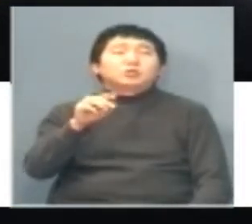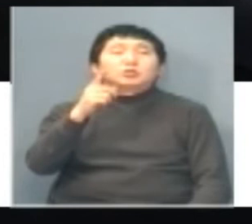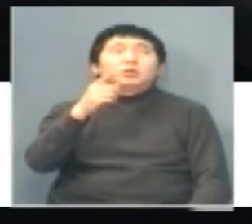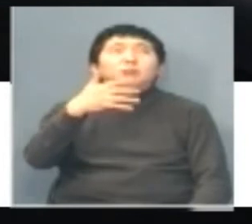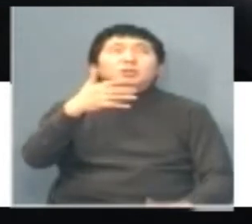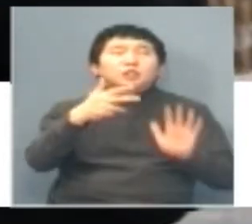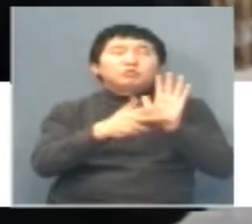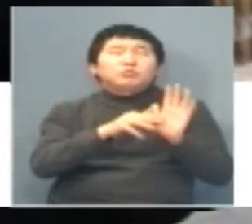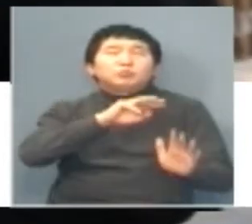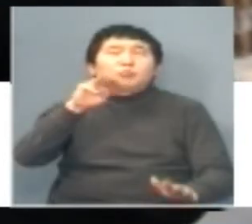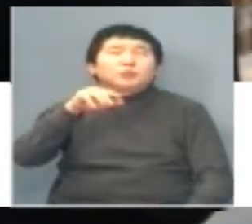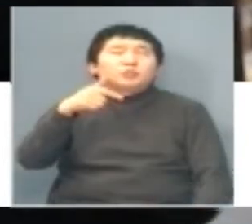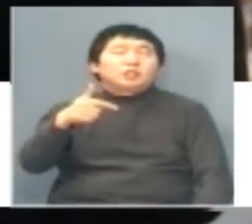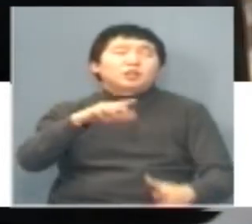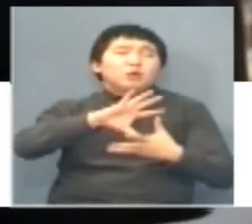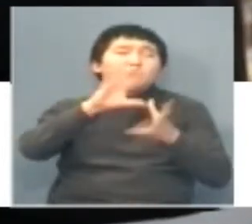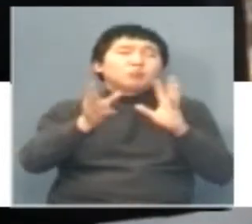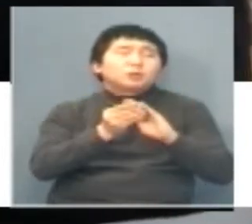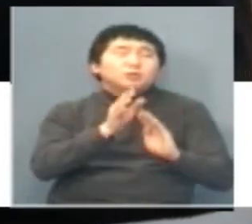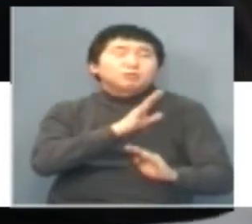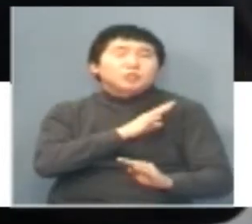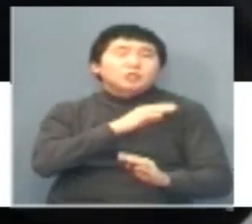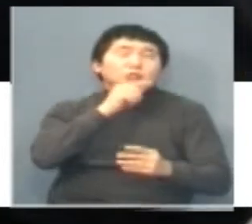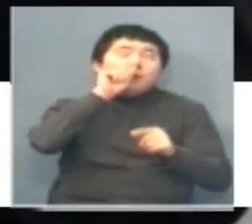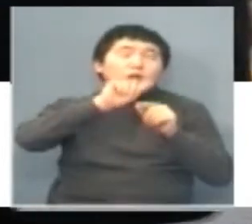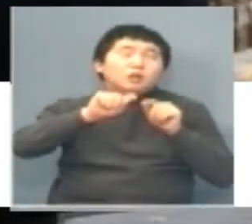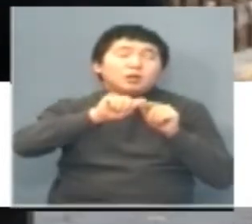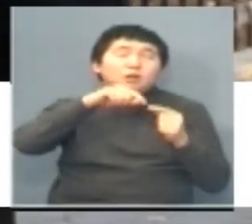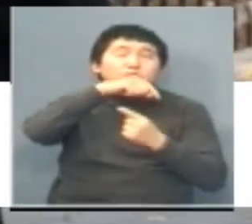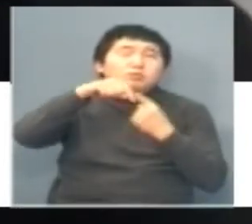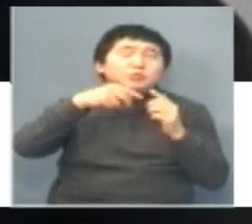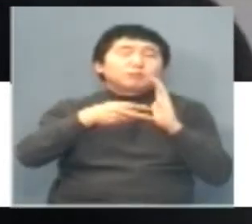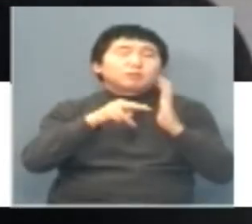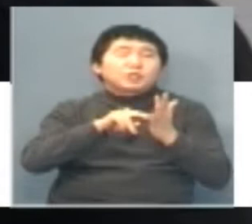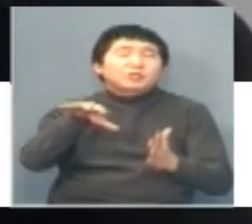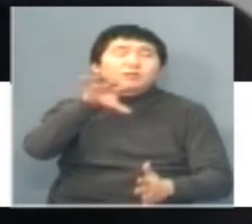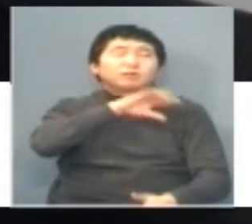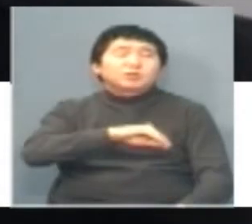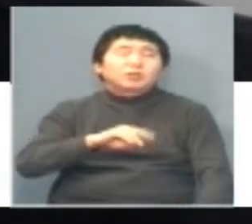миллионов тенге. Специально созданная комиссия проверяла бизнес-планы тех, кто желали открыть бизнес.